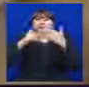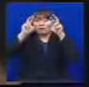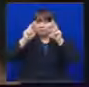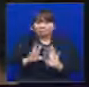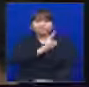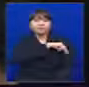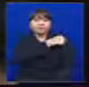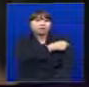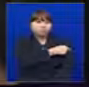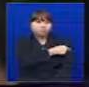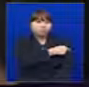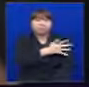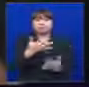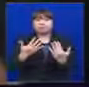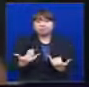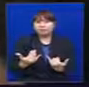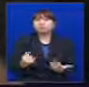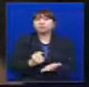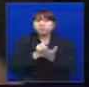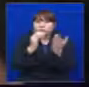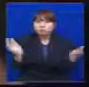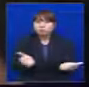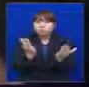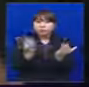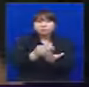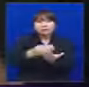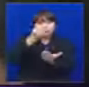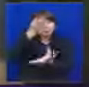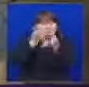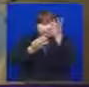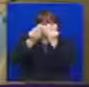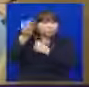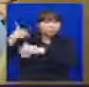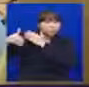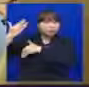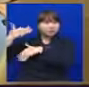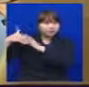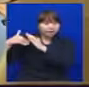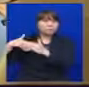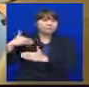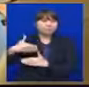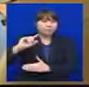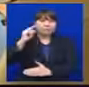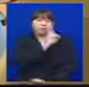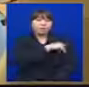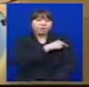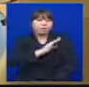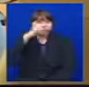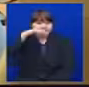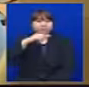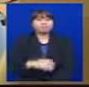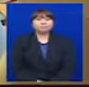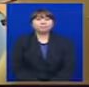สุขและในขณะเดียวกันยังเพื่อเป็นการส่งเสริมการศึกษาเรียนรู้จากประวัติศาสตร์เพื่อก้าวใหม่ของสาธารณสุขไทยด้ว